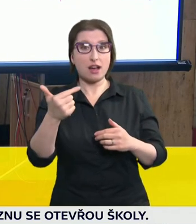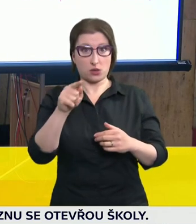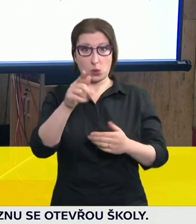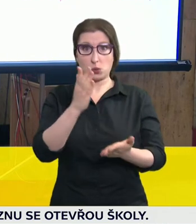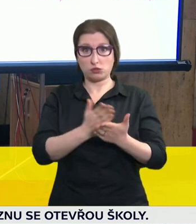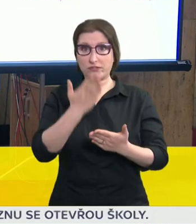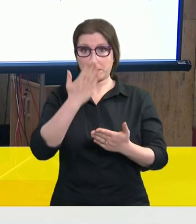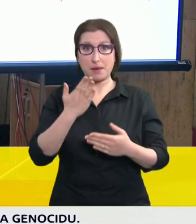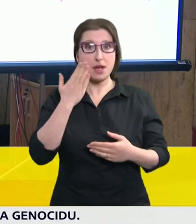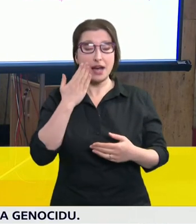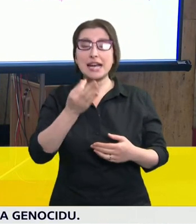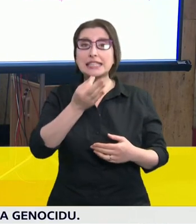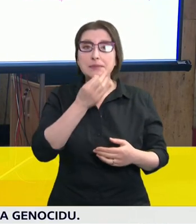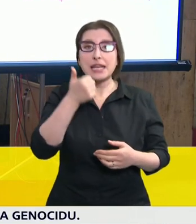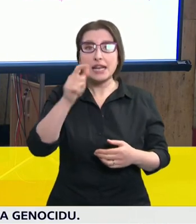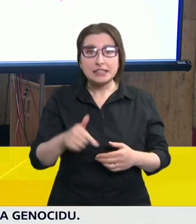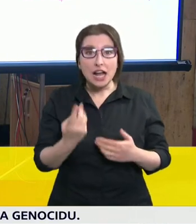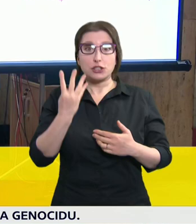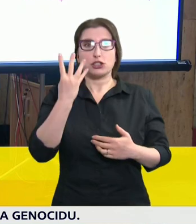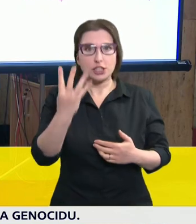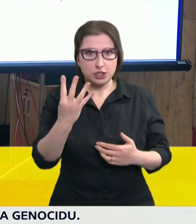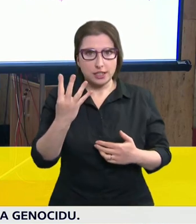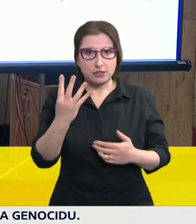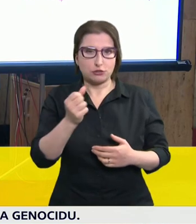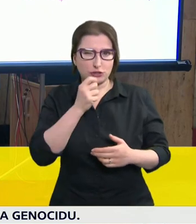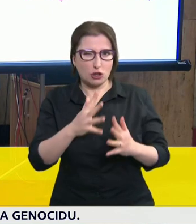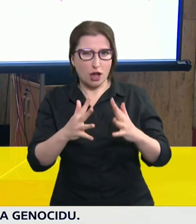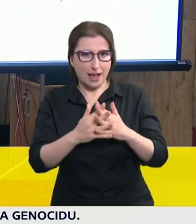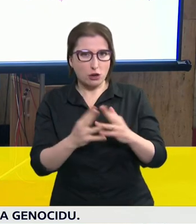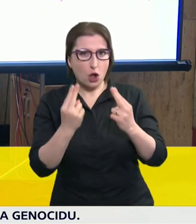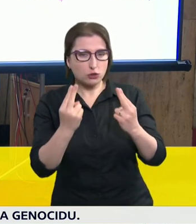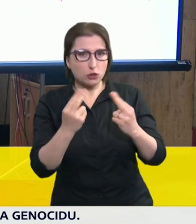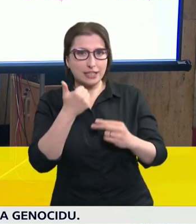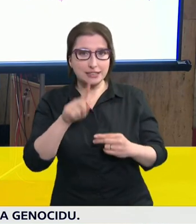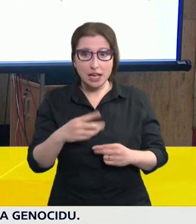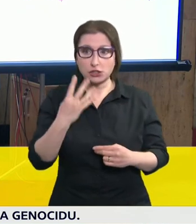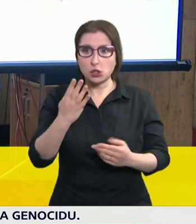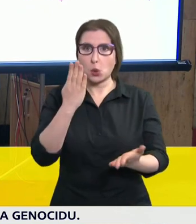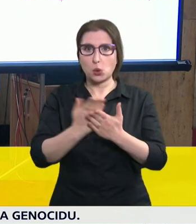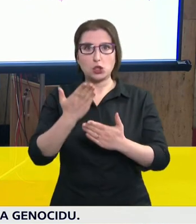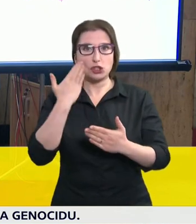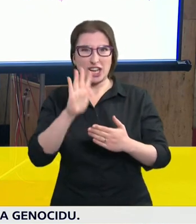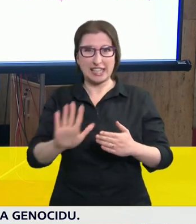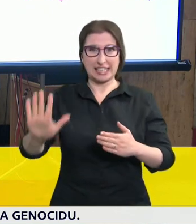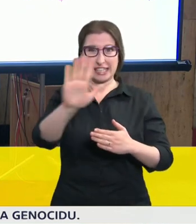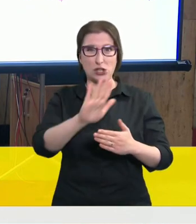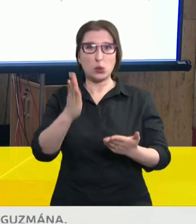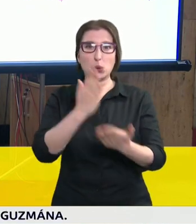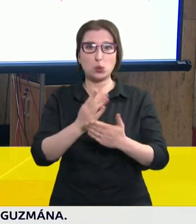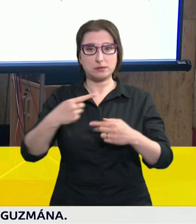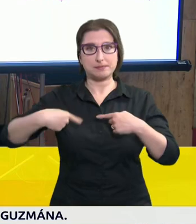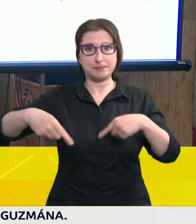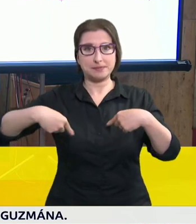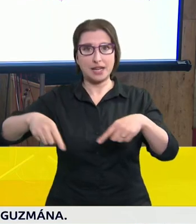by to R-ko stouplo na 1,4, tak vidíte, že velká část naší republiky se dostane během nejbližších